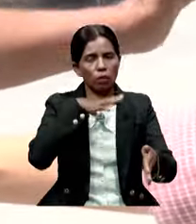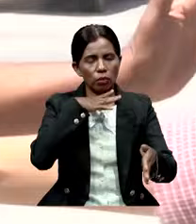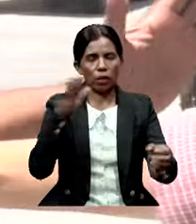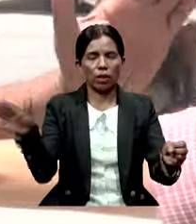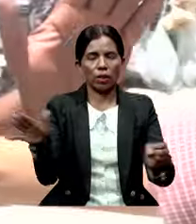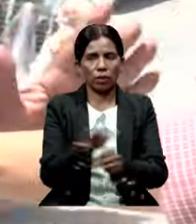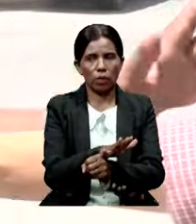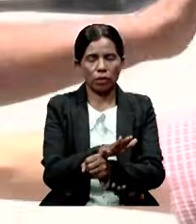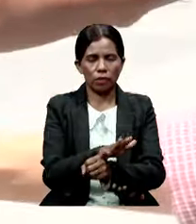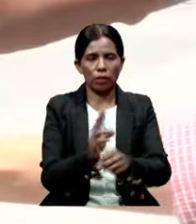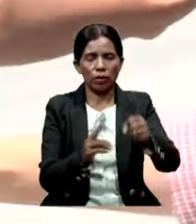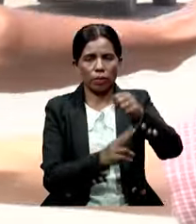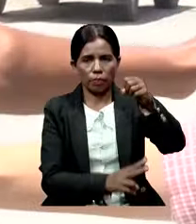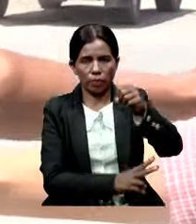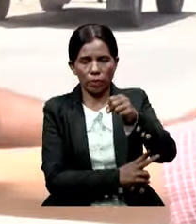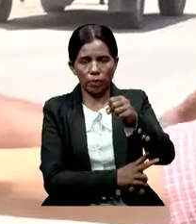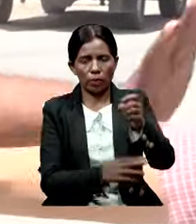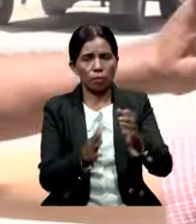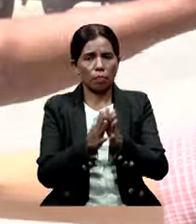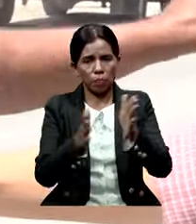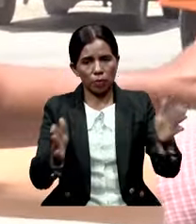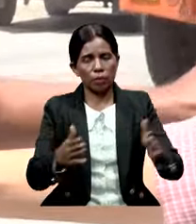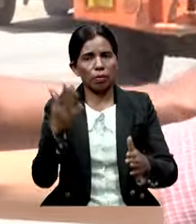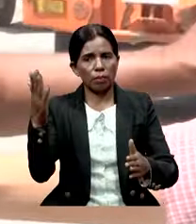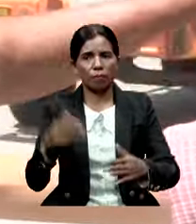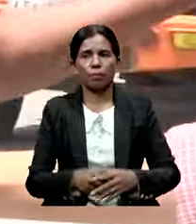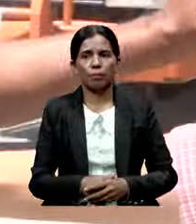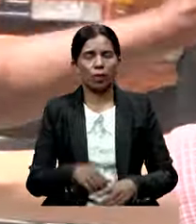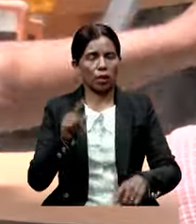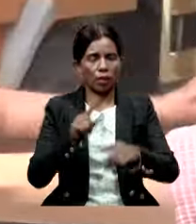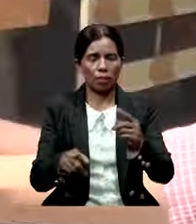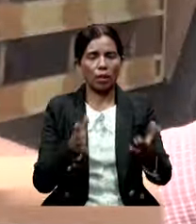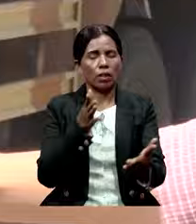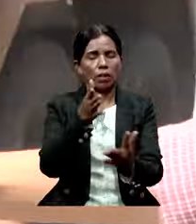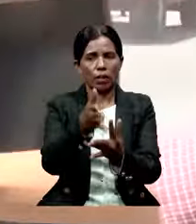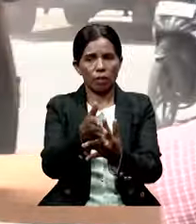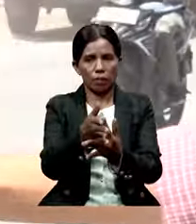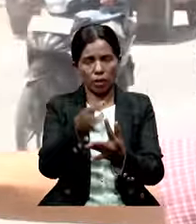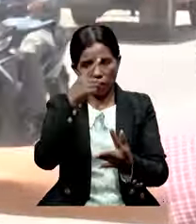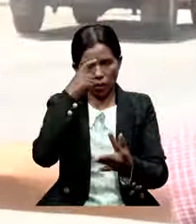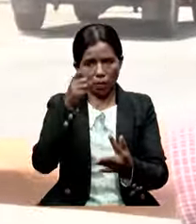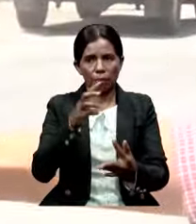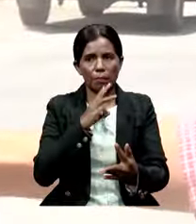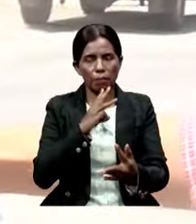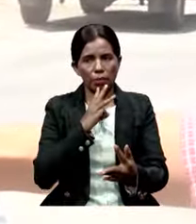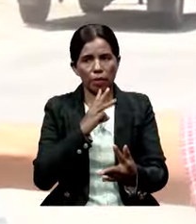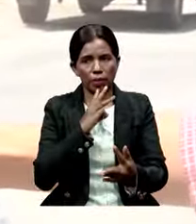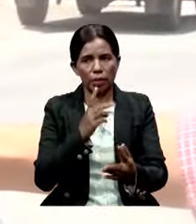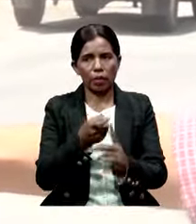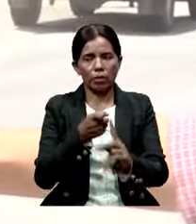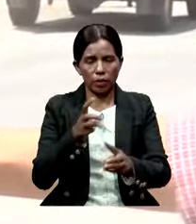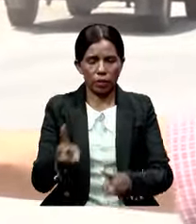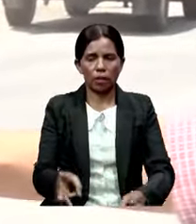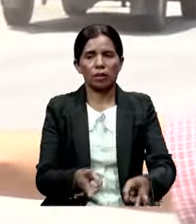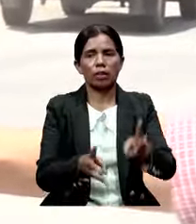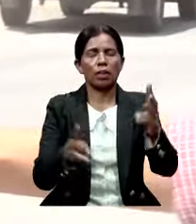ya ponte bot ne ba ne la vele tumba liu ba krek tamba beten sa liu si estrela laran